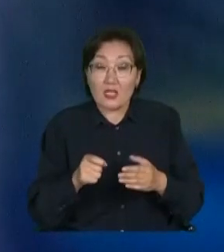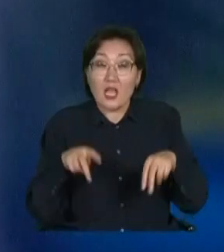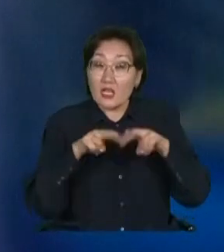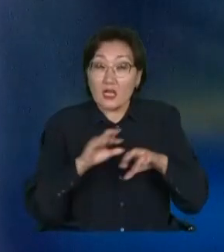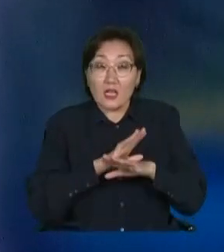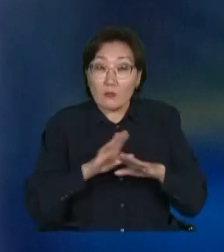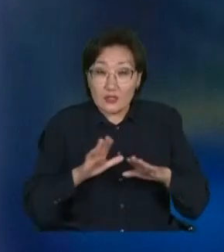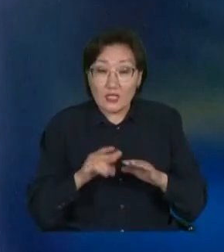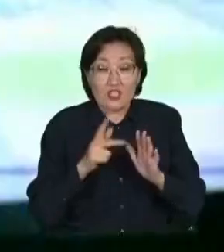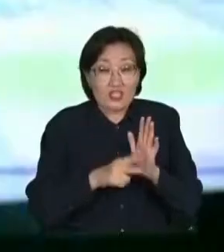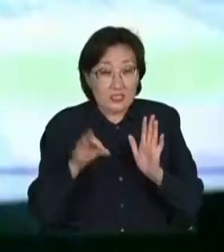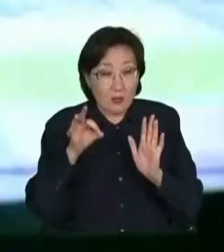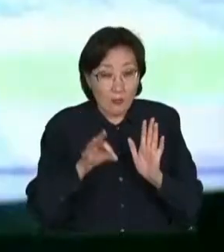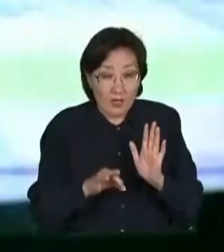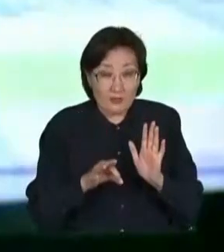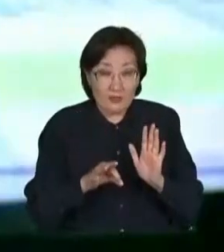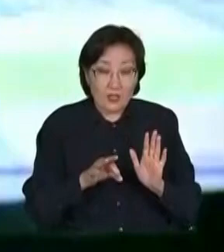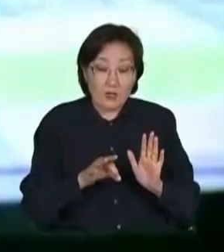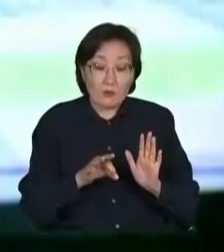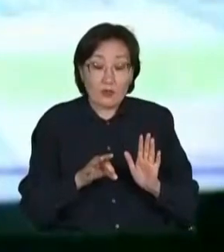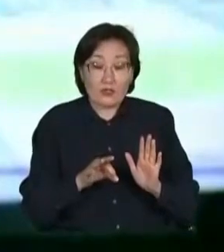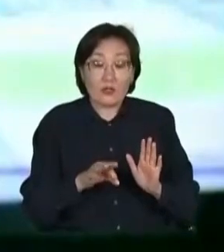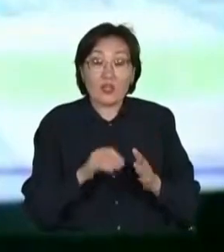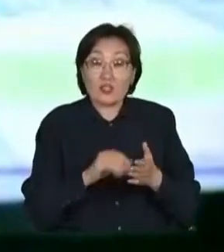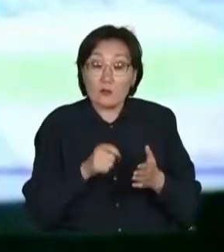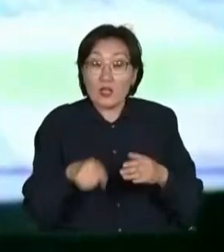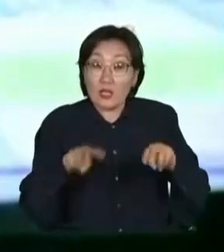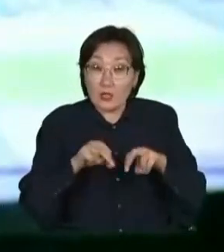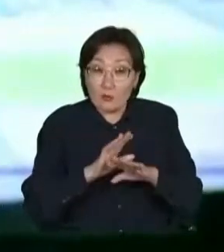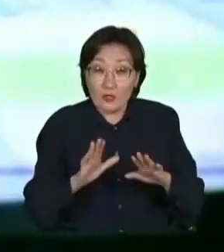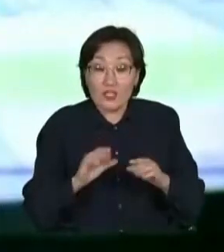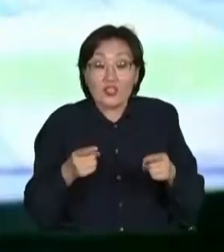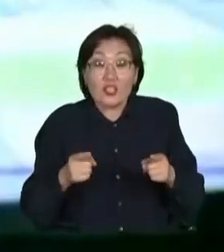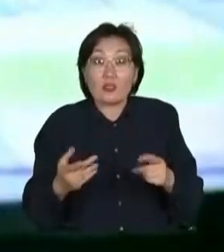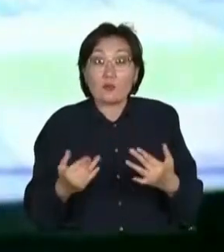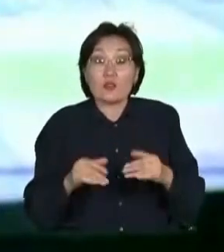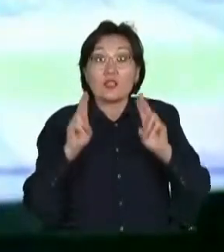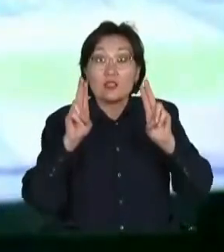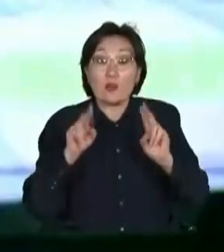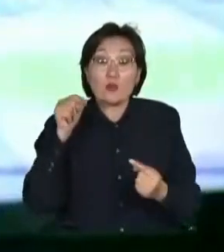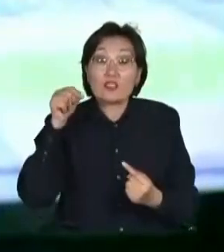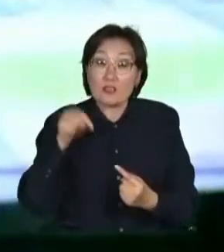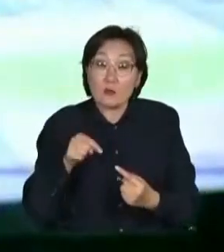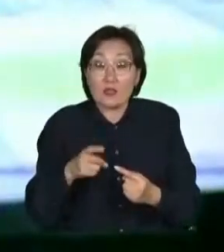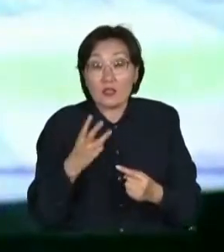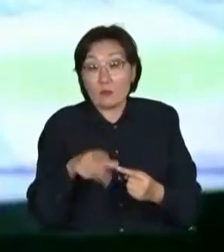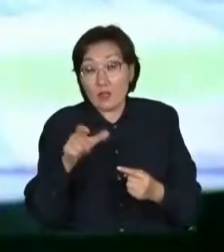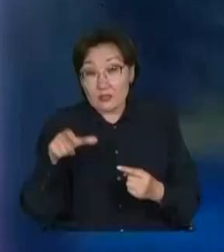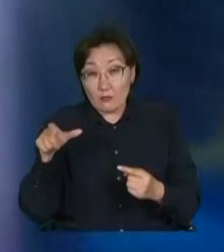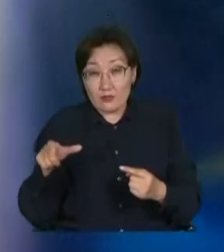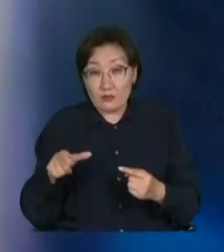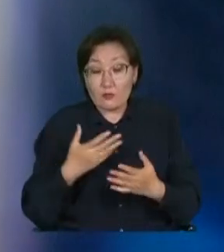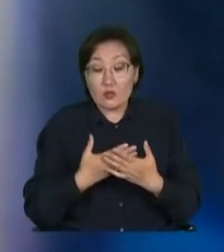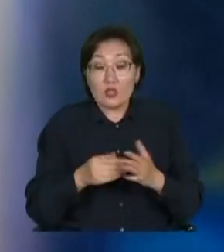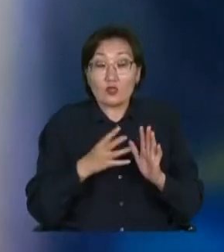Қарап тұратын болсақ, бұл 80% жаңа мөлшер деп айтуға болады. Неге? Мынау бұның бәрі жаңа айтып отырмыз, талапқа сәйкес. Мысалы, кейбір азаматтар мысалы